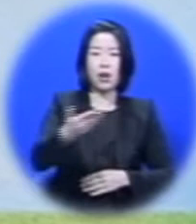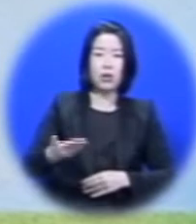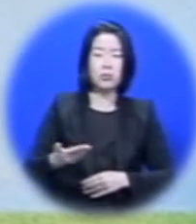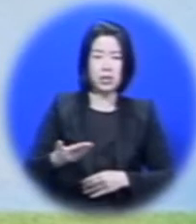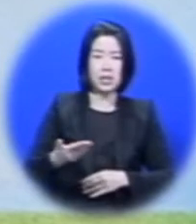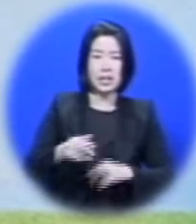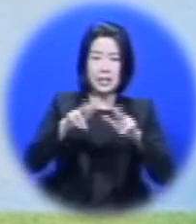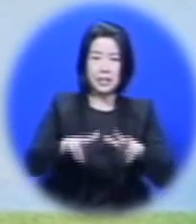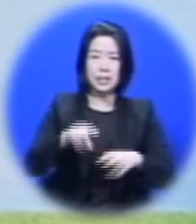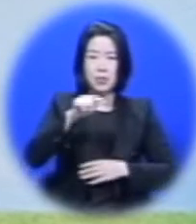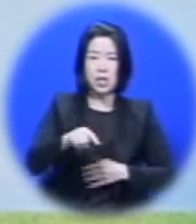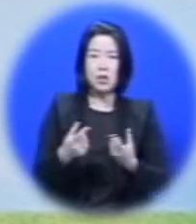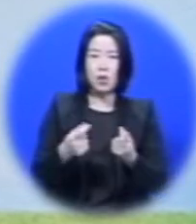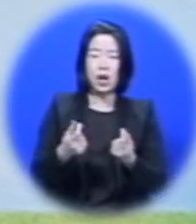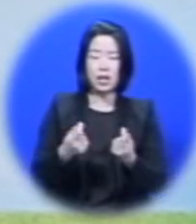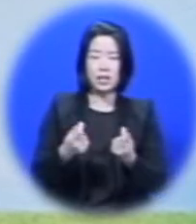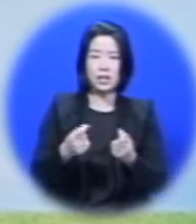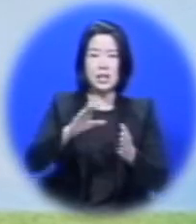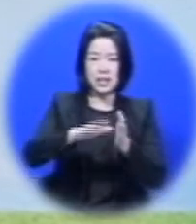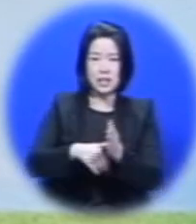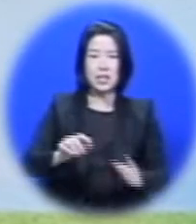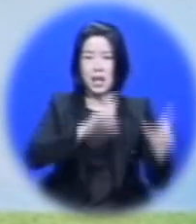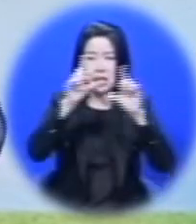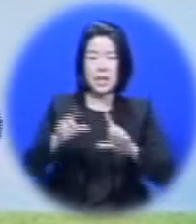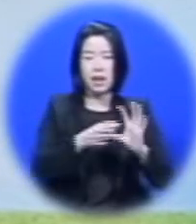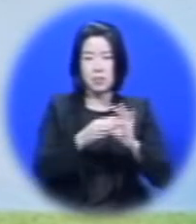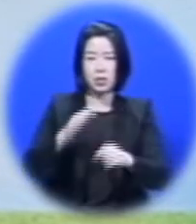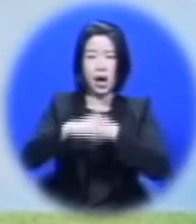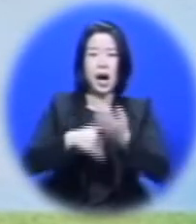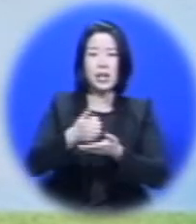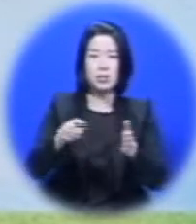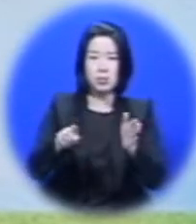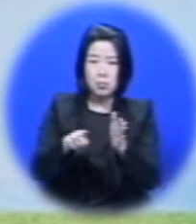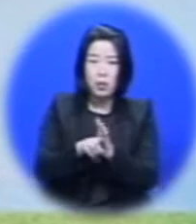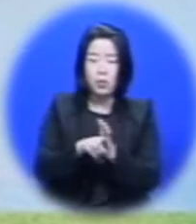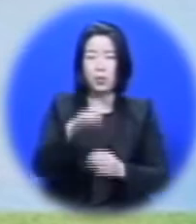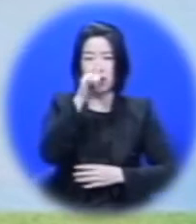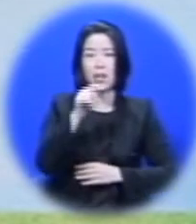여러분이 지금 이와 같은 시대에 살면서 하나님을 믿고 있다는 것이